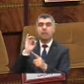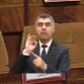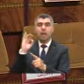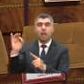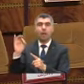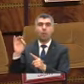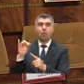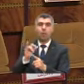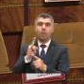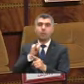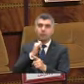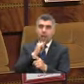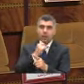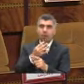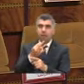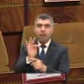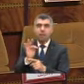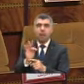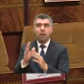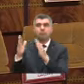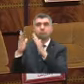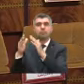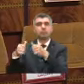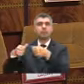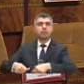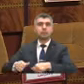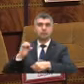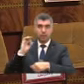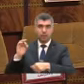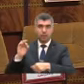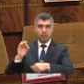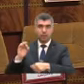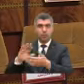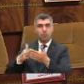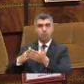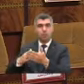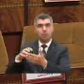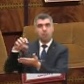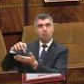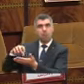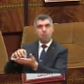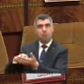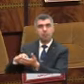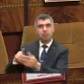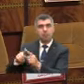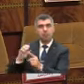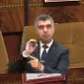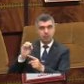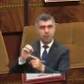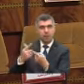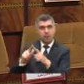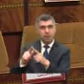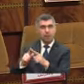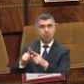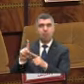بالعمله الصعبه. يعني كيفضل بانه يمشي لواحد الدوله اللي تعتبر من مصنفه